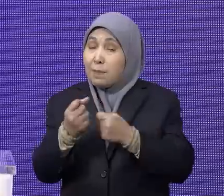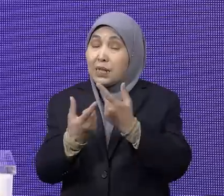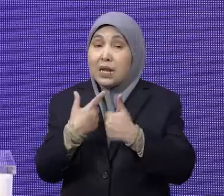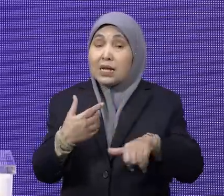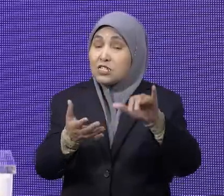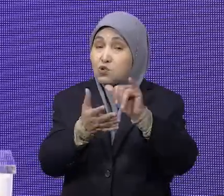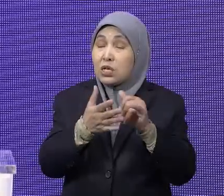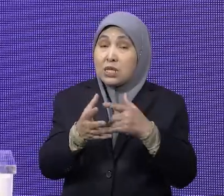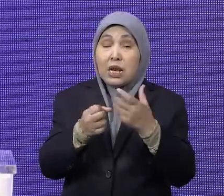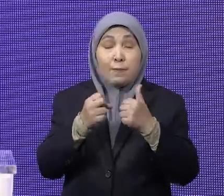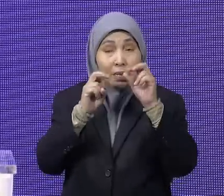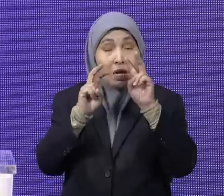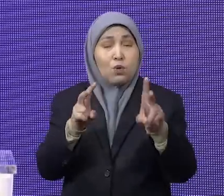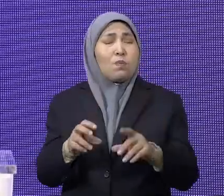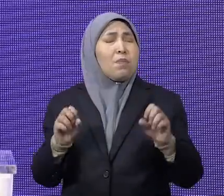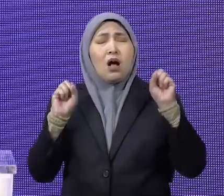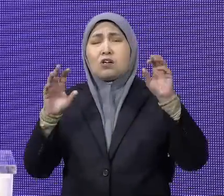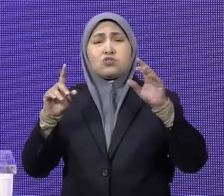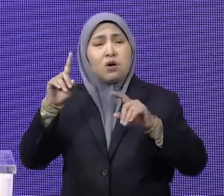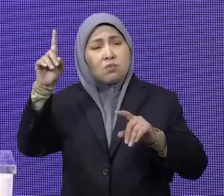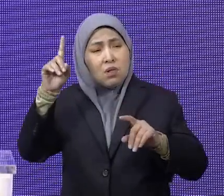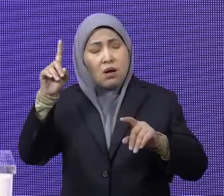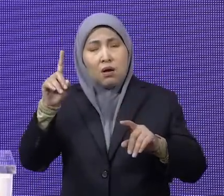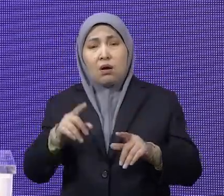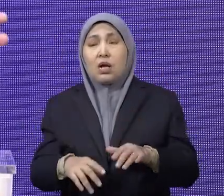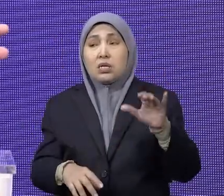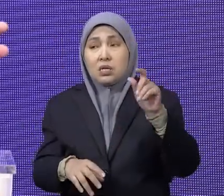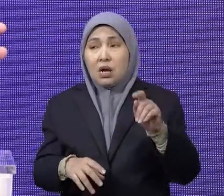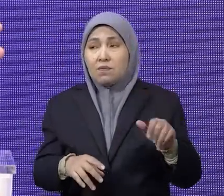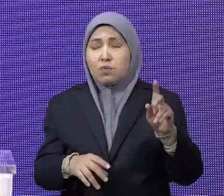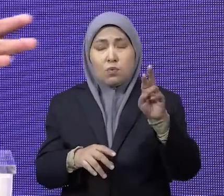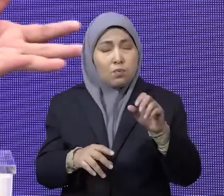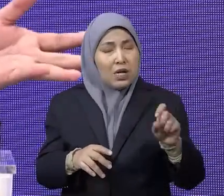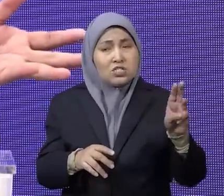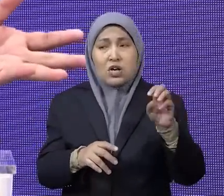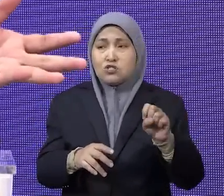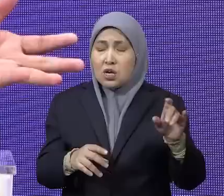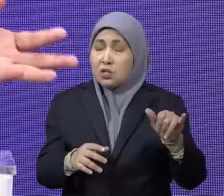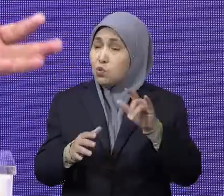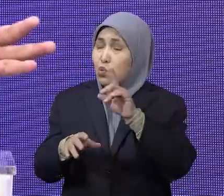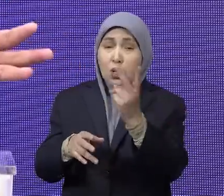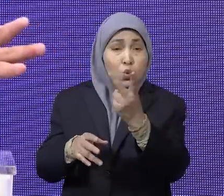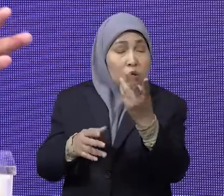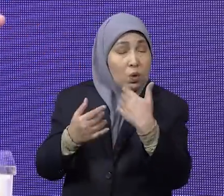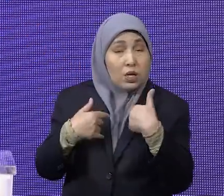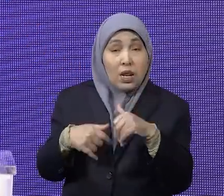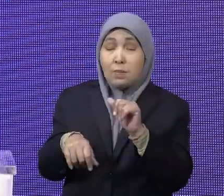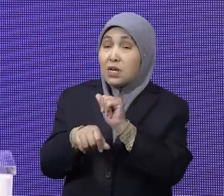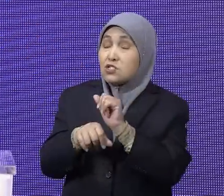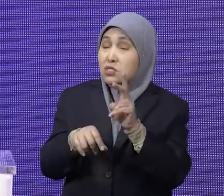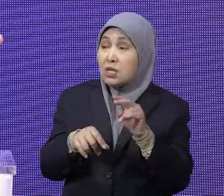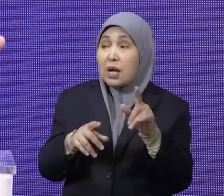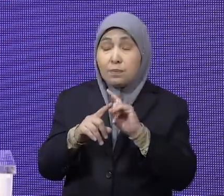daripada situ kita lihat bagaimana Masya Allah yaf'al dan juga yakhluqu ma yasha, dua-dua pekerjaan Allah. Tapi yaf'al